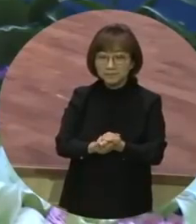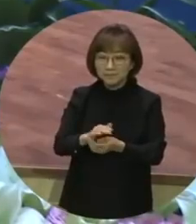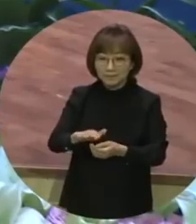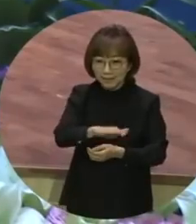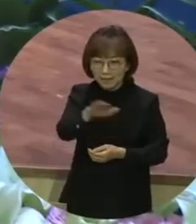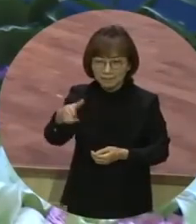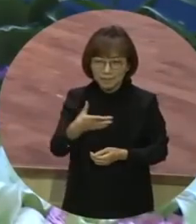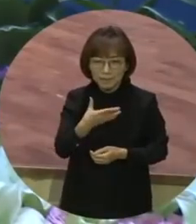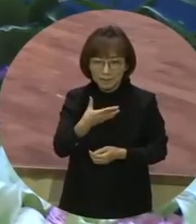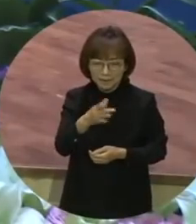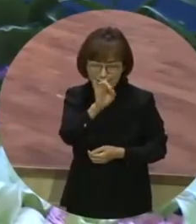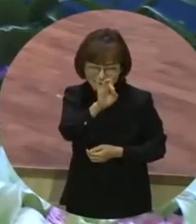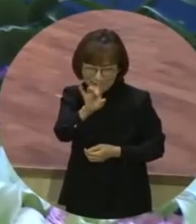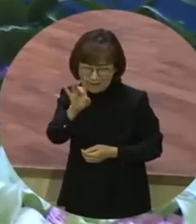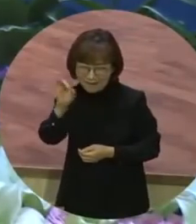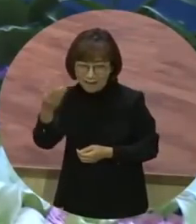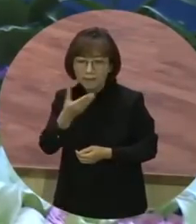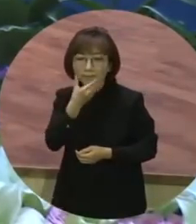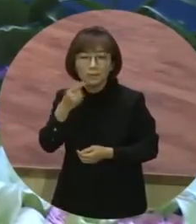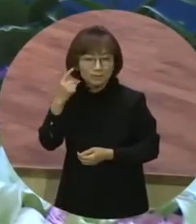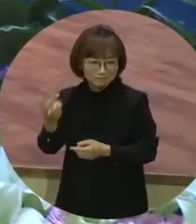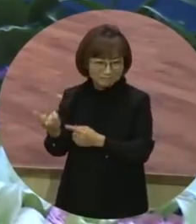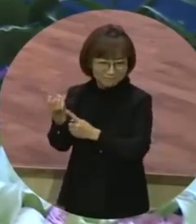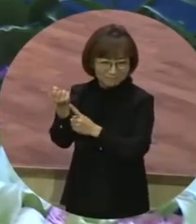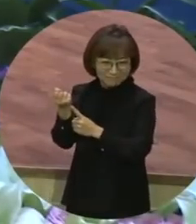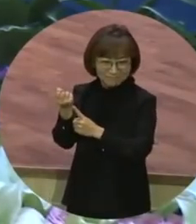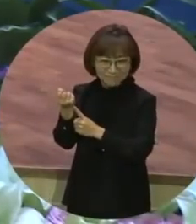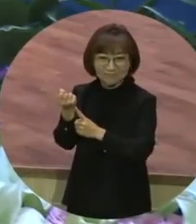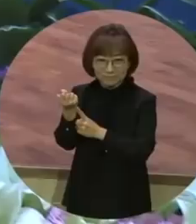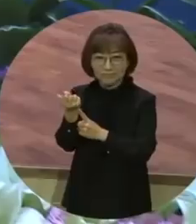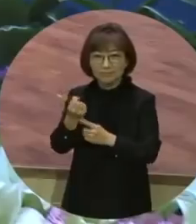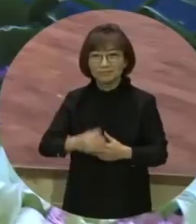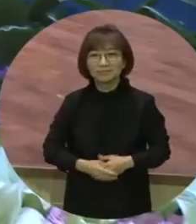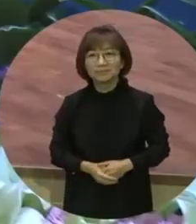중에서 여러분 한 분씩 뽑은 거예요. 이 교회 아무나 나온 교회 아니에요.